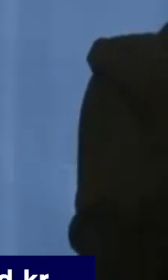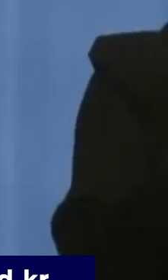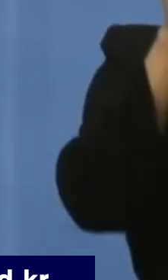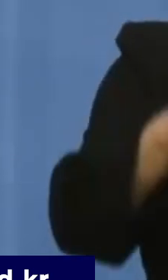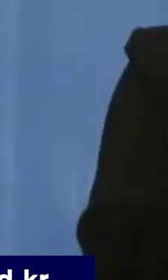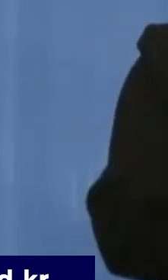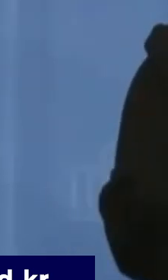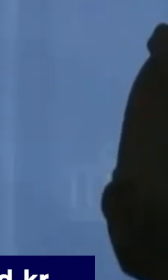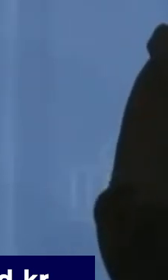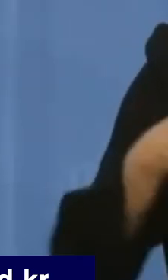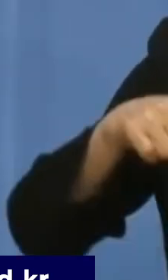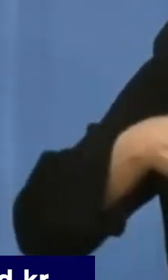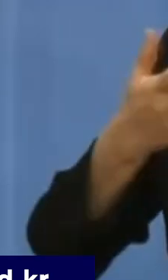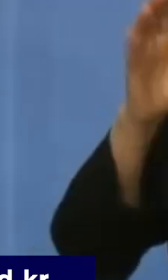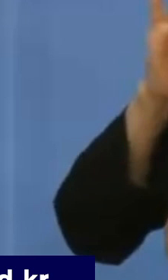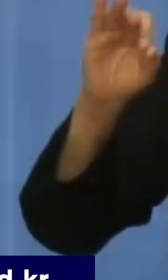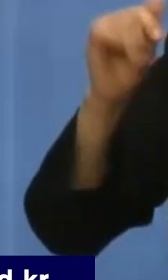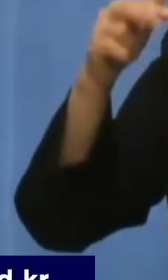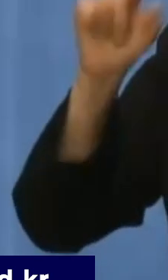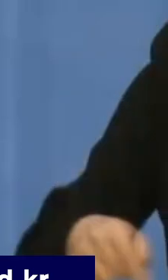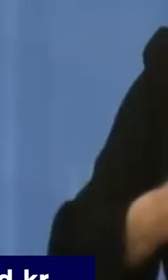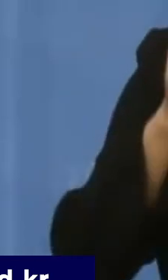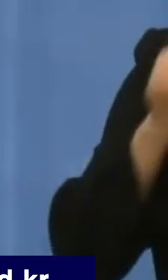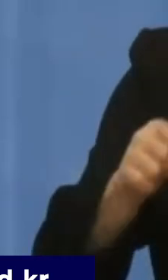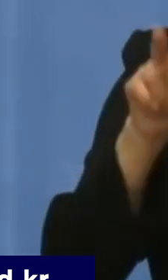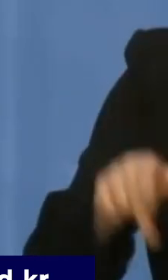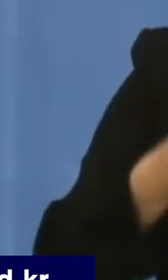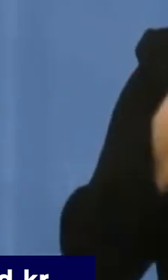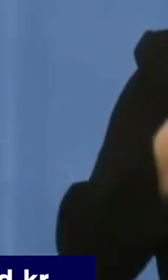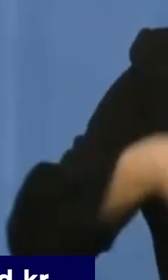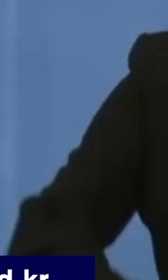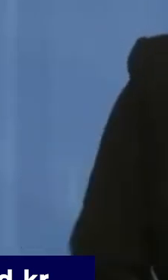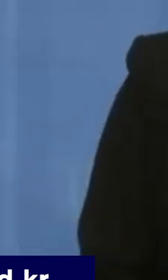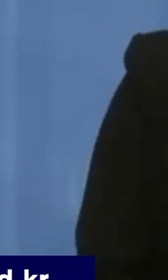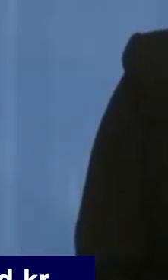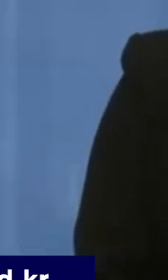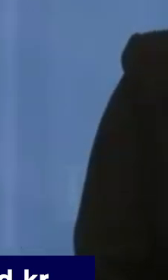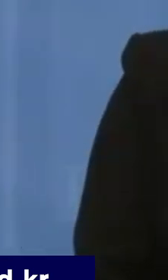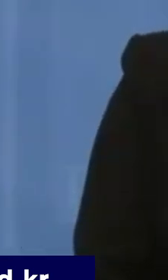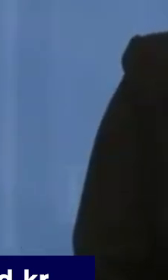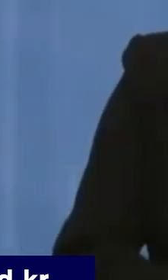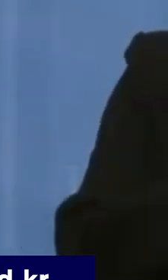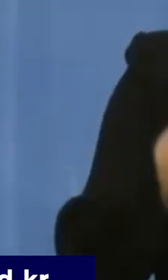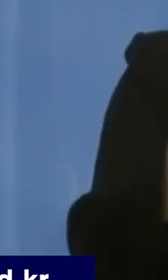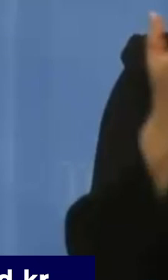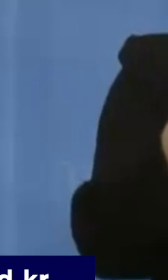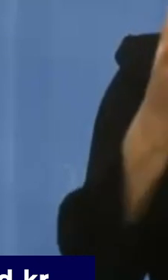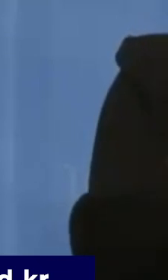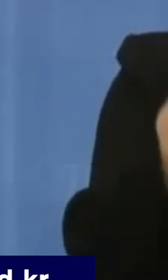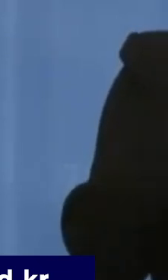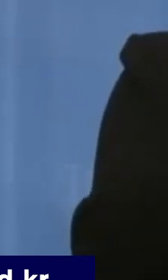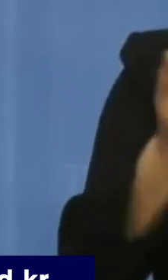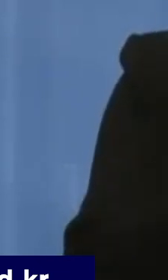더불어민주당 박홍근 원내대표님, 정의당 이은주 원내대표님, 이제는 결단해 주십시오. 기본소득당의